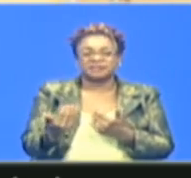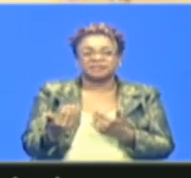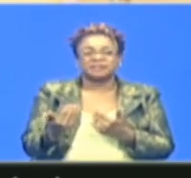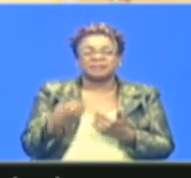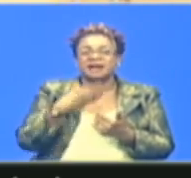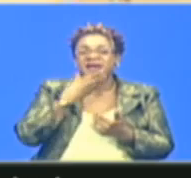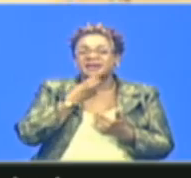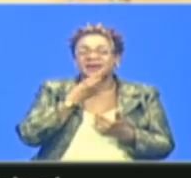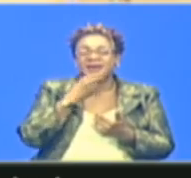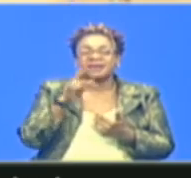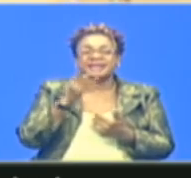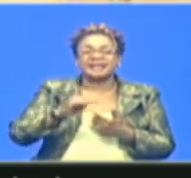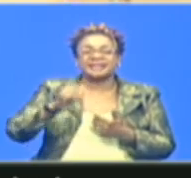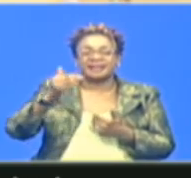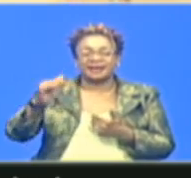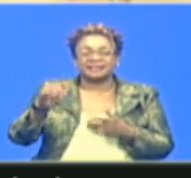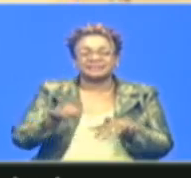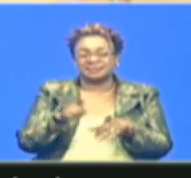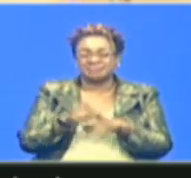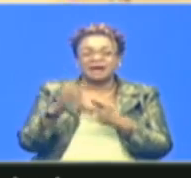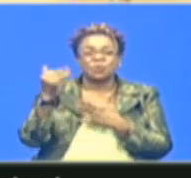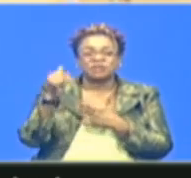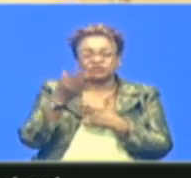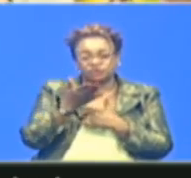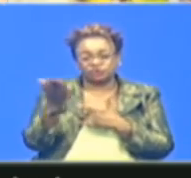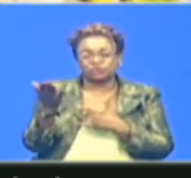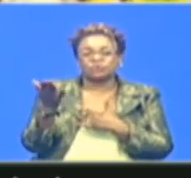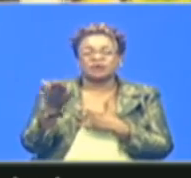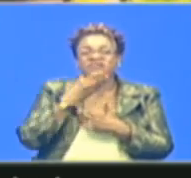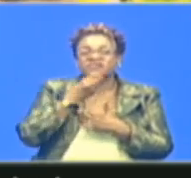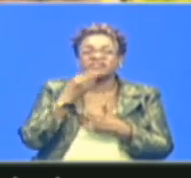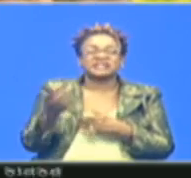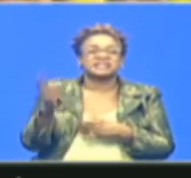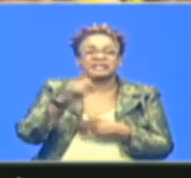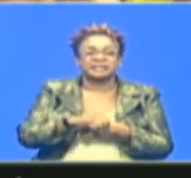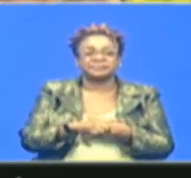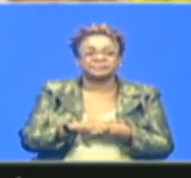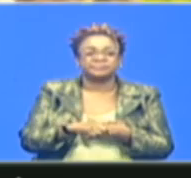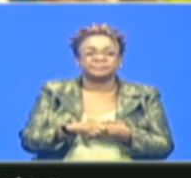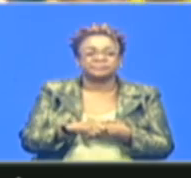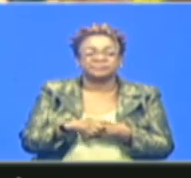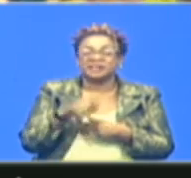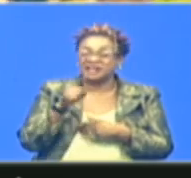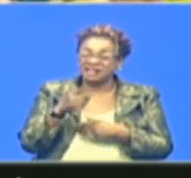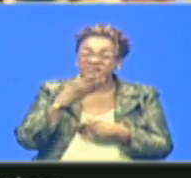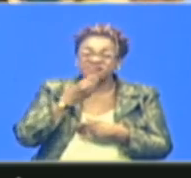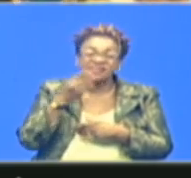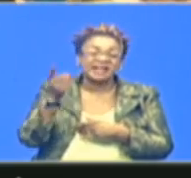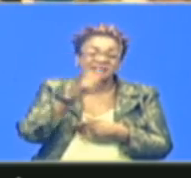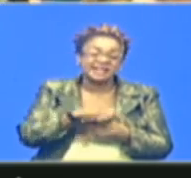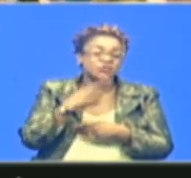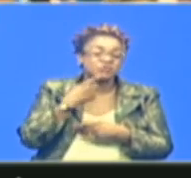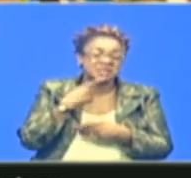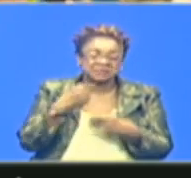are in Kirinyaga, I also wish you a happy Father's Day. Father's Day munasema, mimi